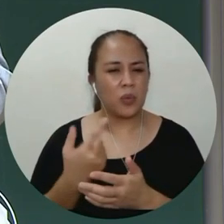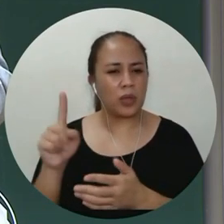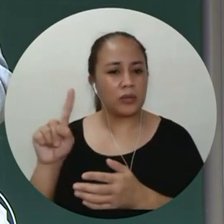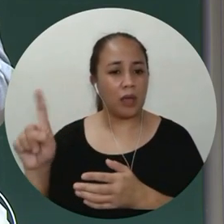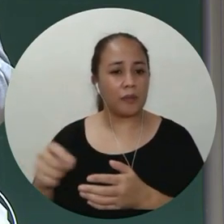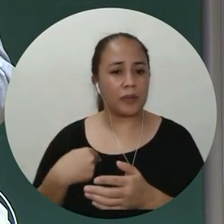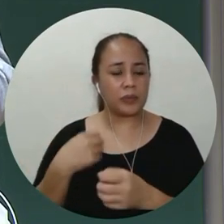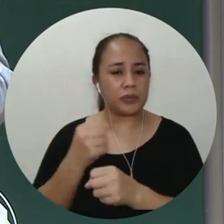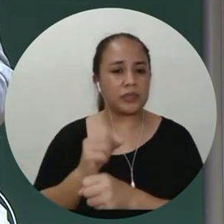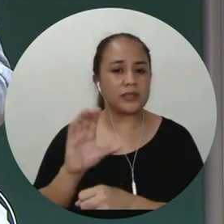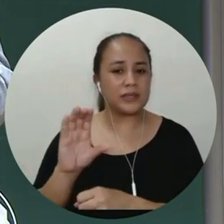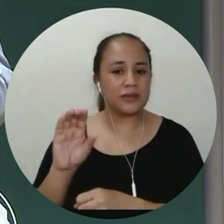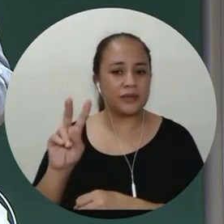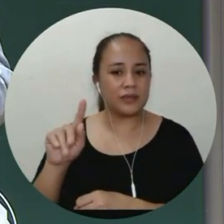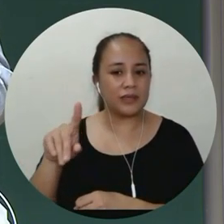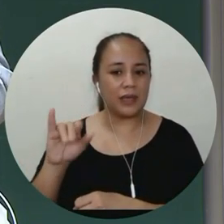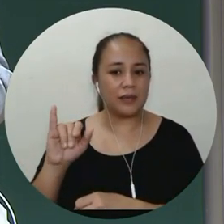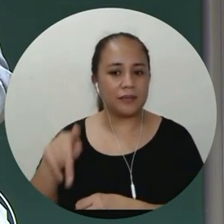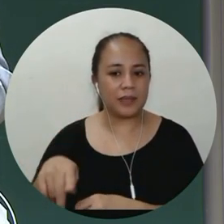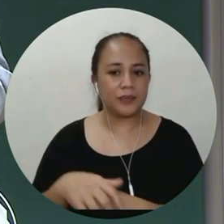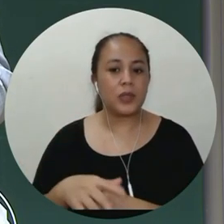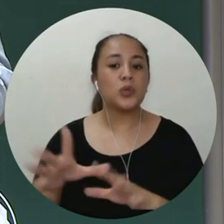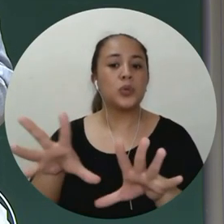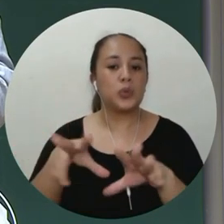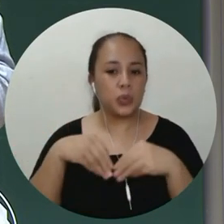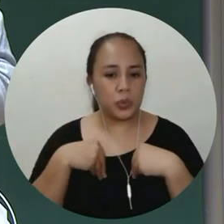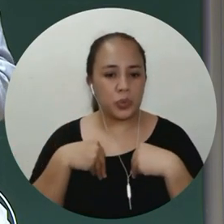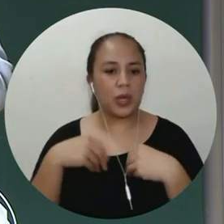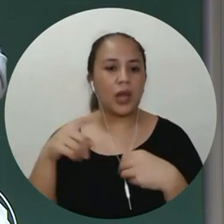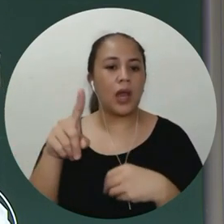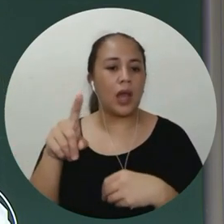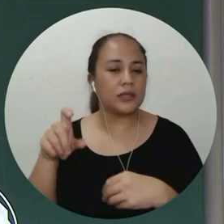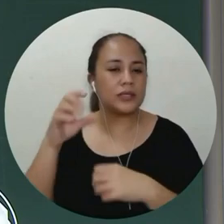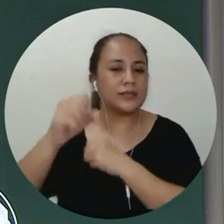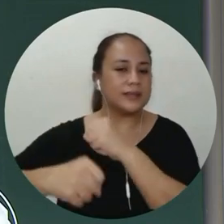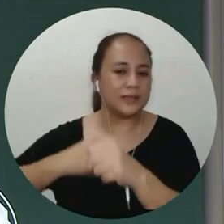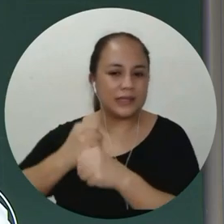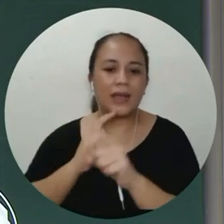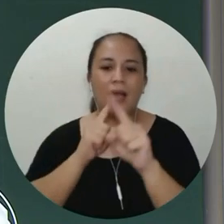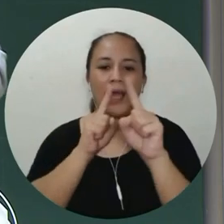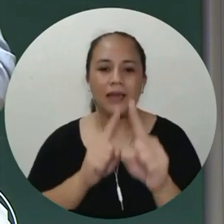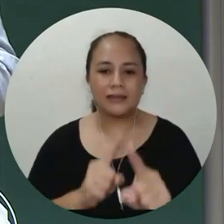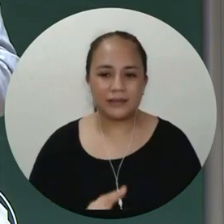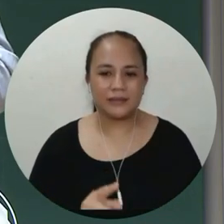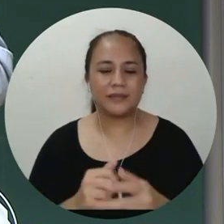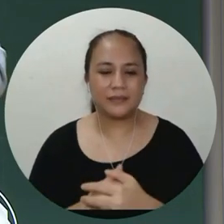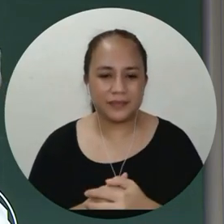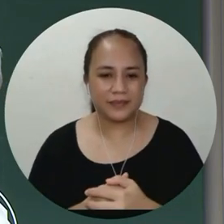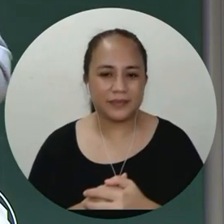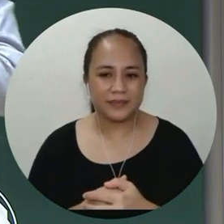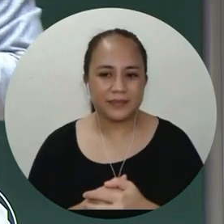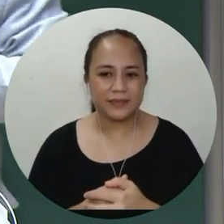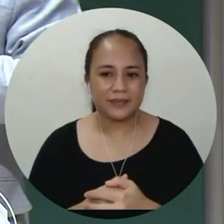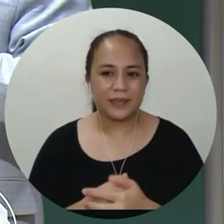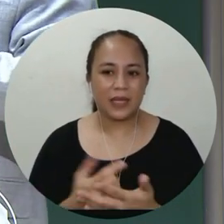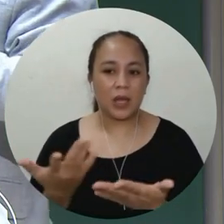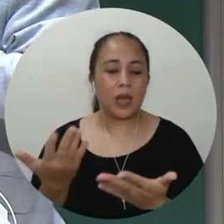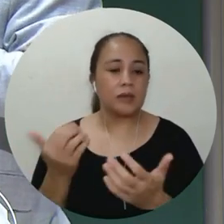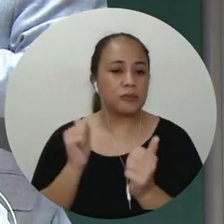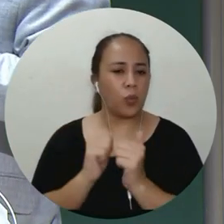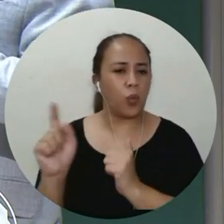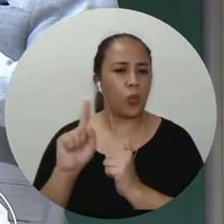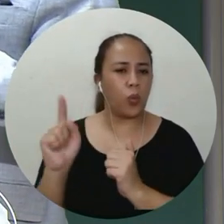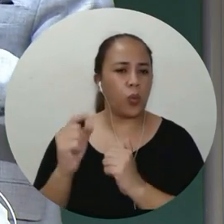your CVDIP? 100년 응답받아요. 100년 You receive 100-year answers. 인생 편집의 본질적 의미가 뭡니까? So what is the